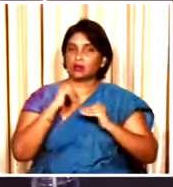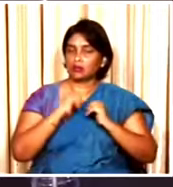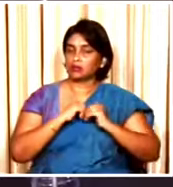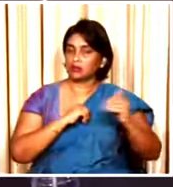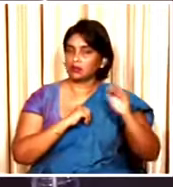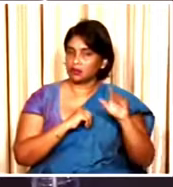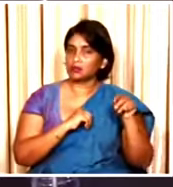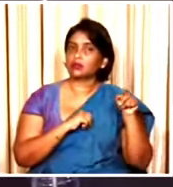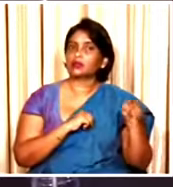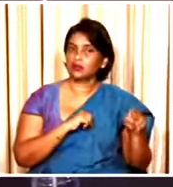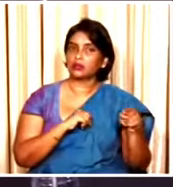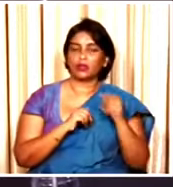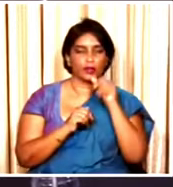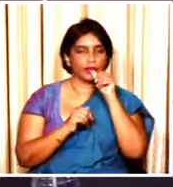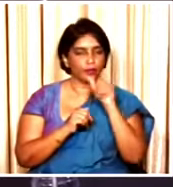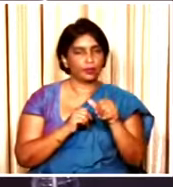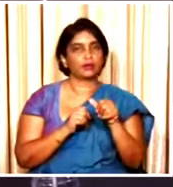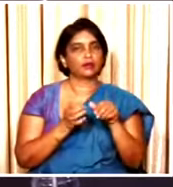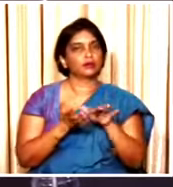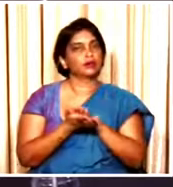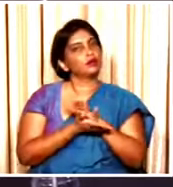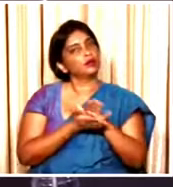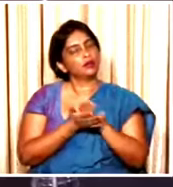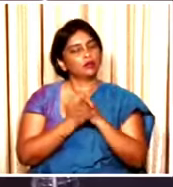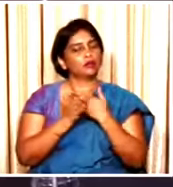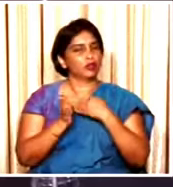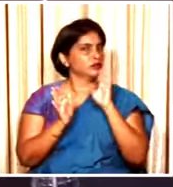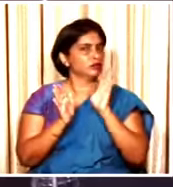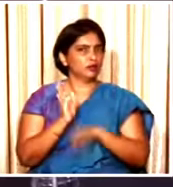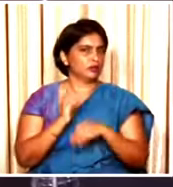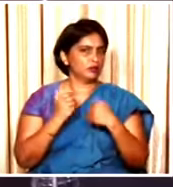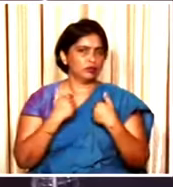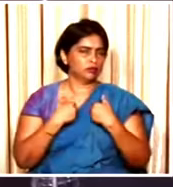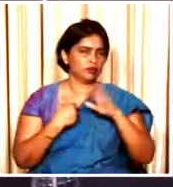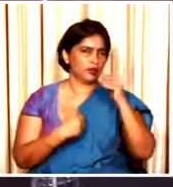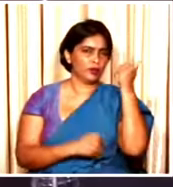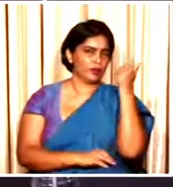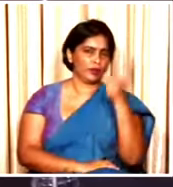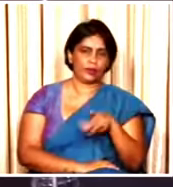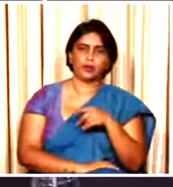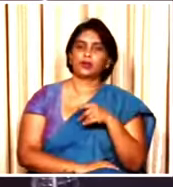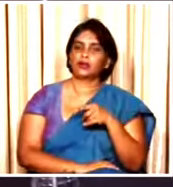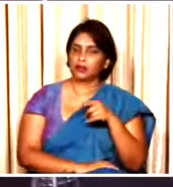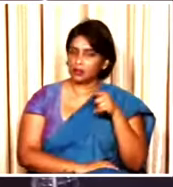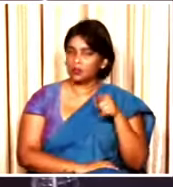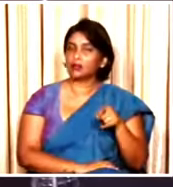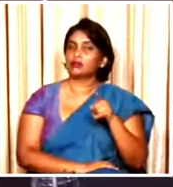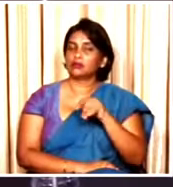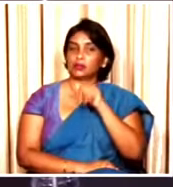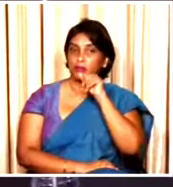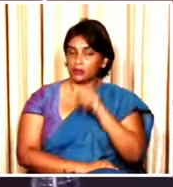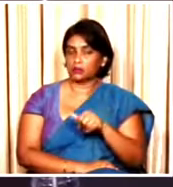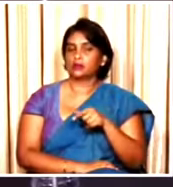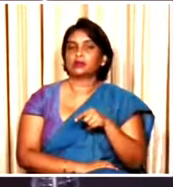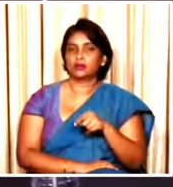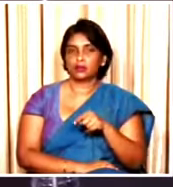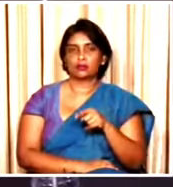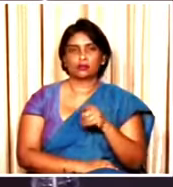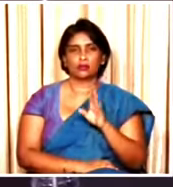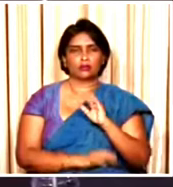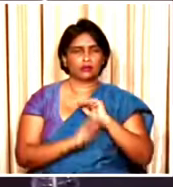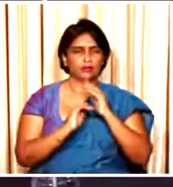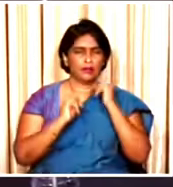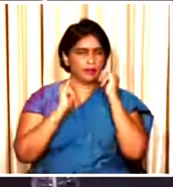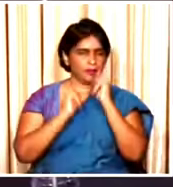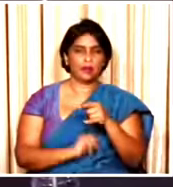කටයුතු අපි පැහැදිලිවම ප්‍රතික්ෂේප කරනවා, හෙලා දකිනවා. ඒ වගේම ඉතාමත්ම පිළිකුල්